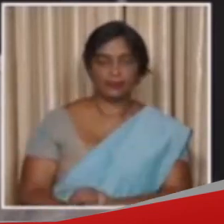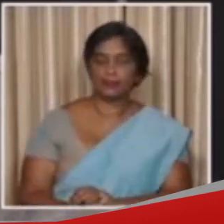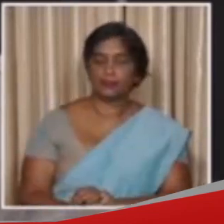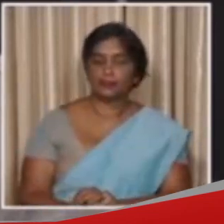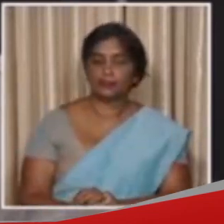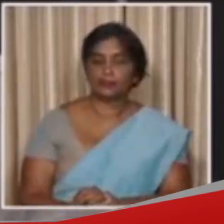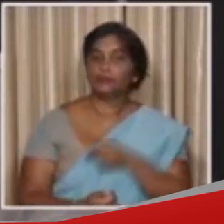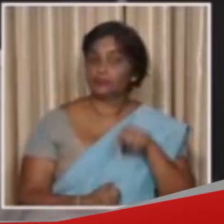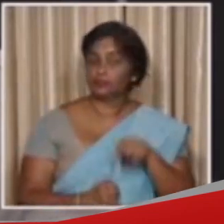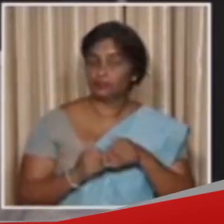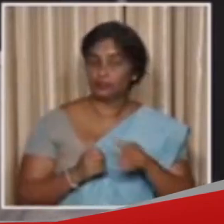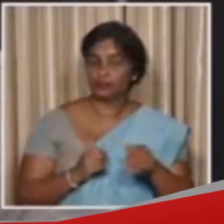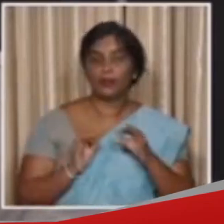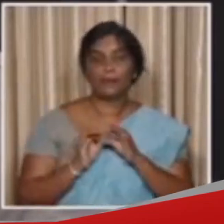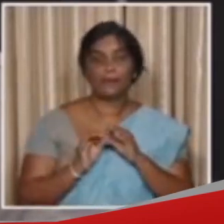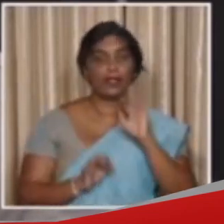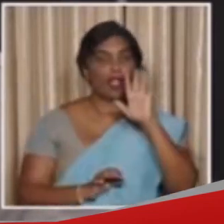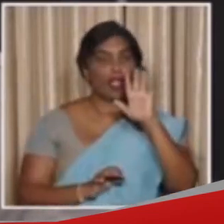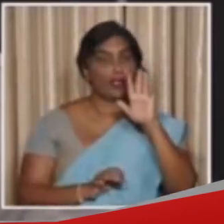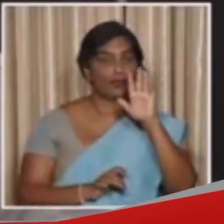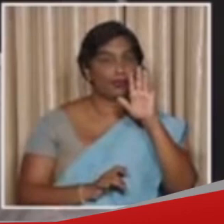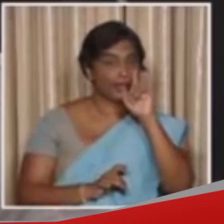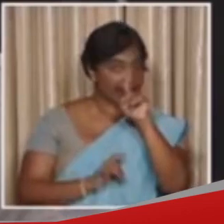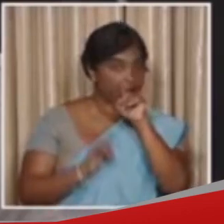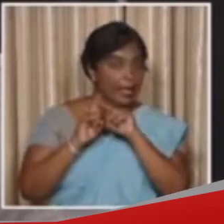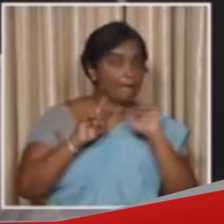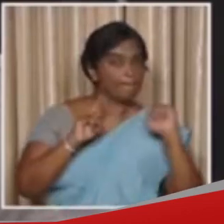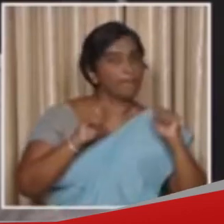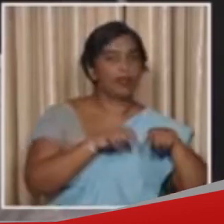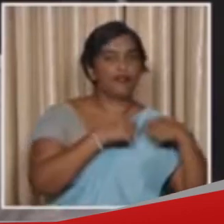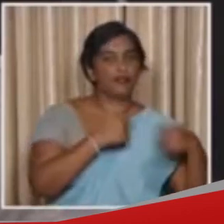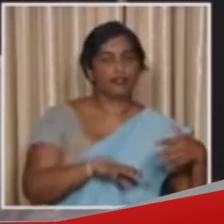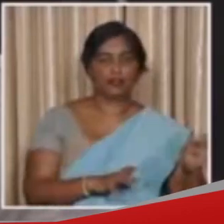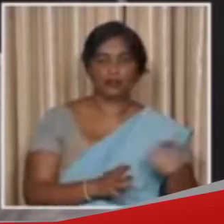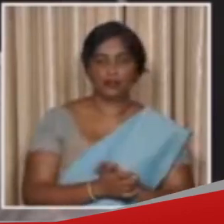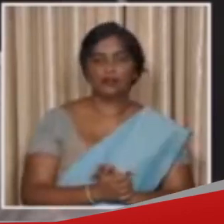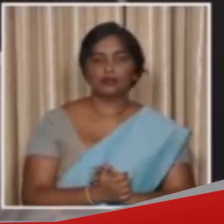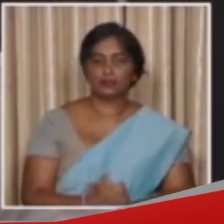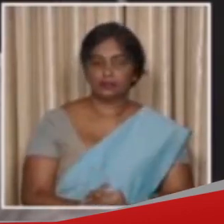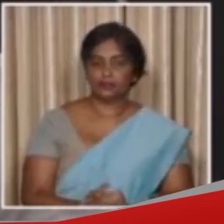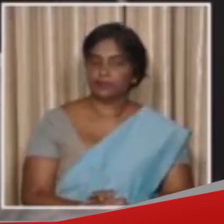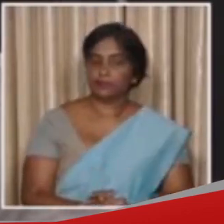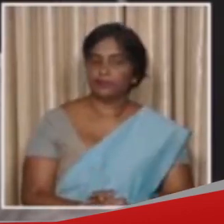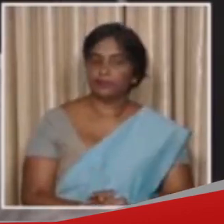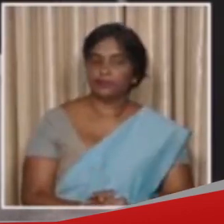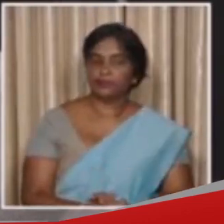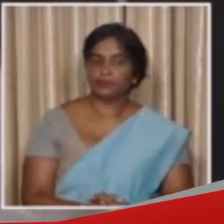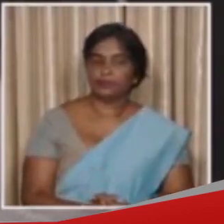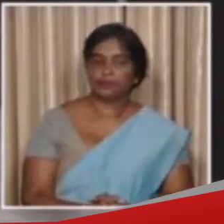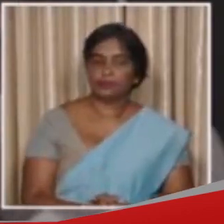मे वेनकोट बिलियन अणुक पण वीदं कलती प्राग्दन सह पुनरावर्तन